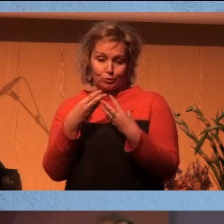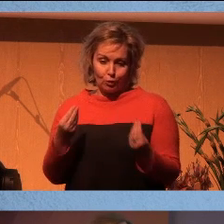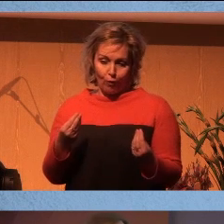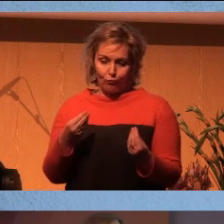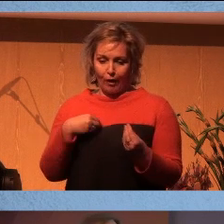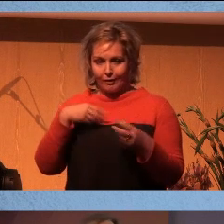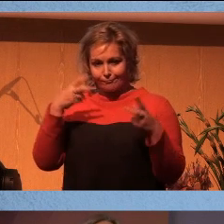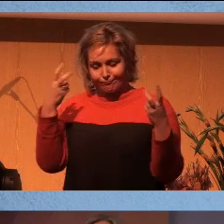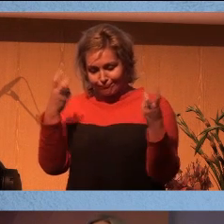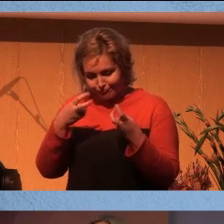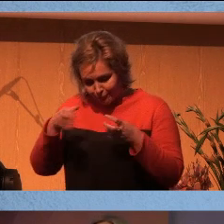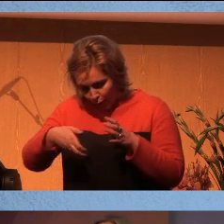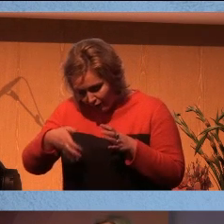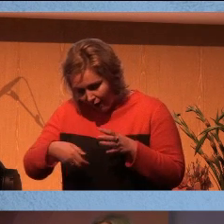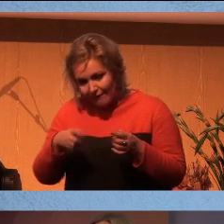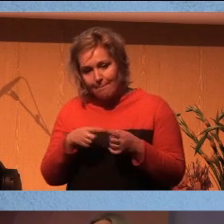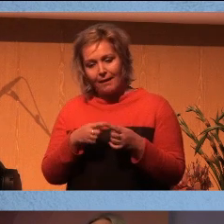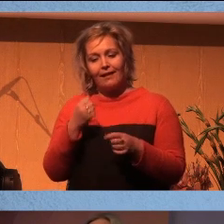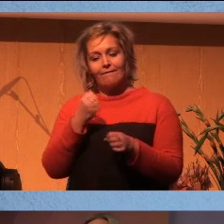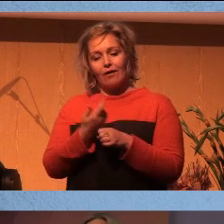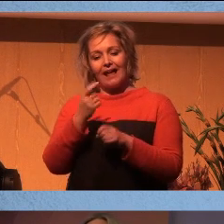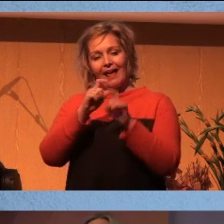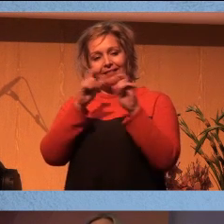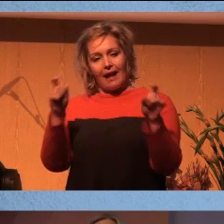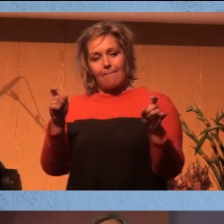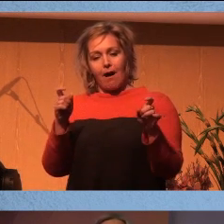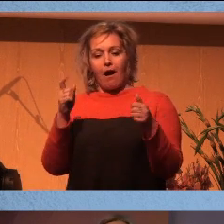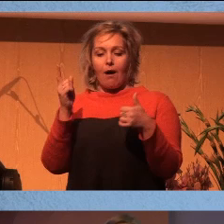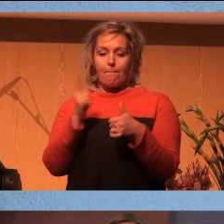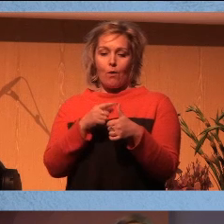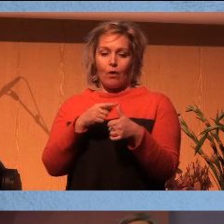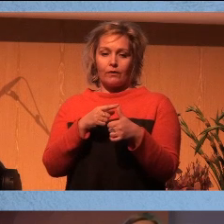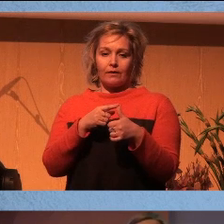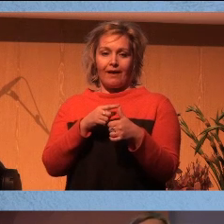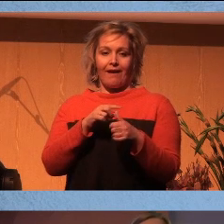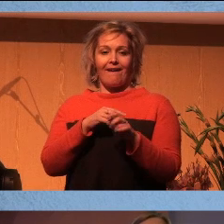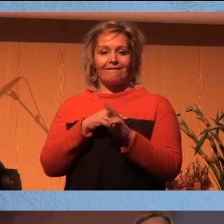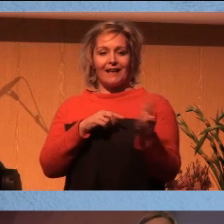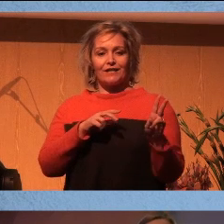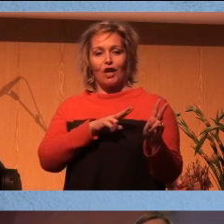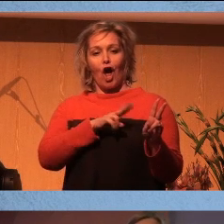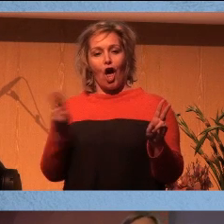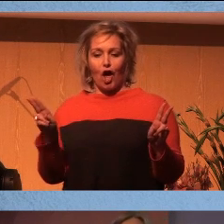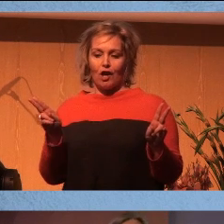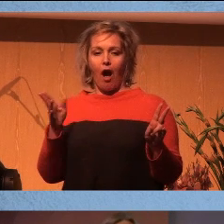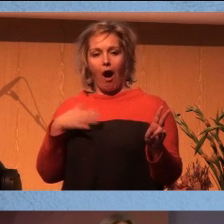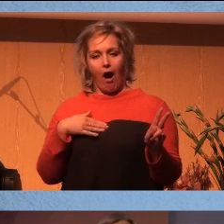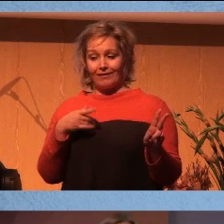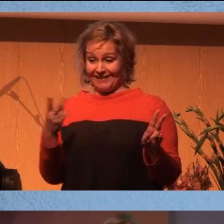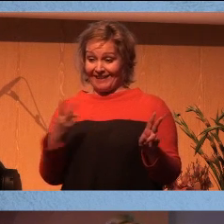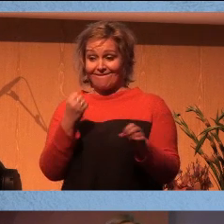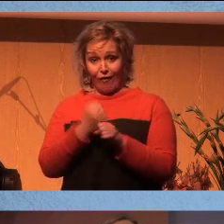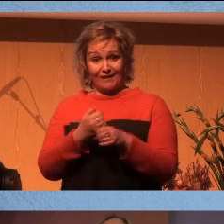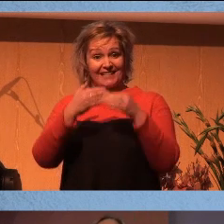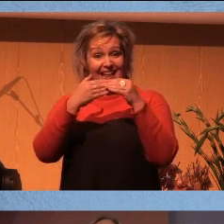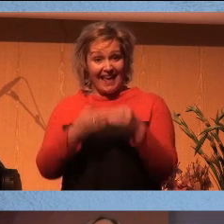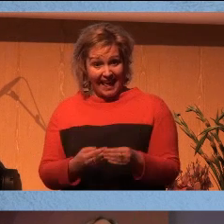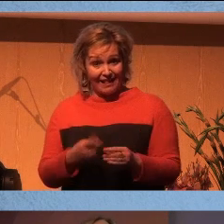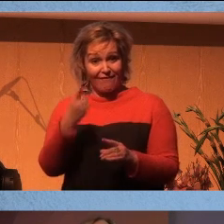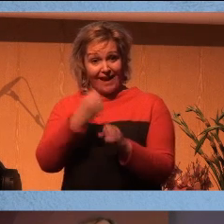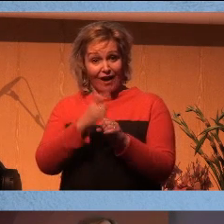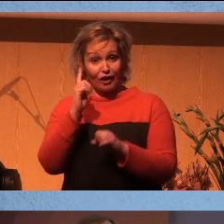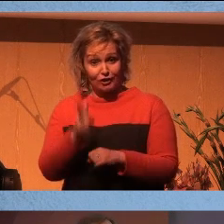grave seg ned i. Og det er faktisk et tema hvor både venstre- og høyresiden i politikken har vært litt enige for en gang skyld.